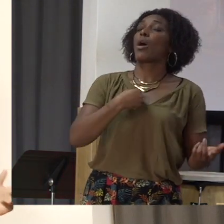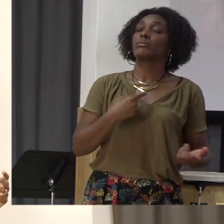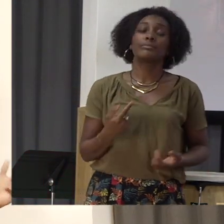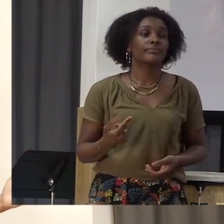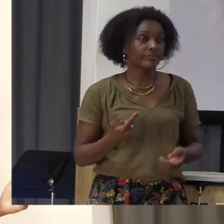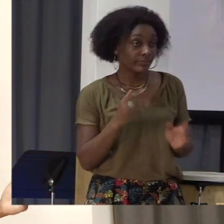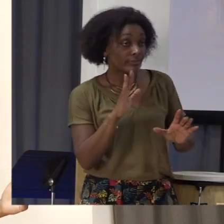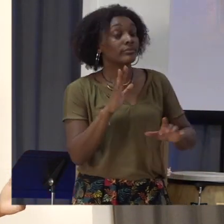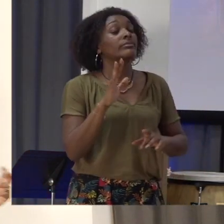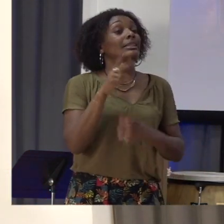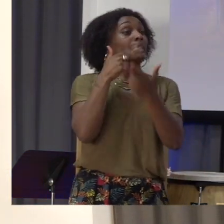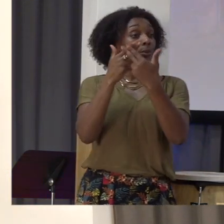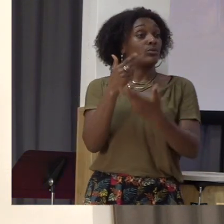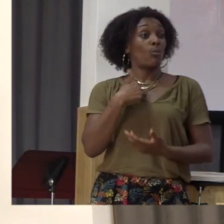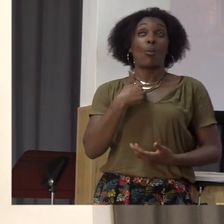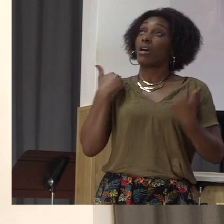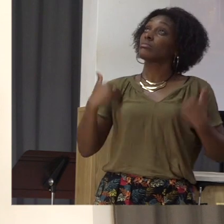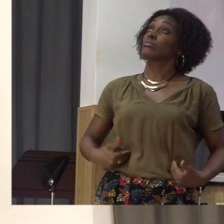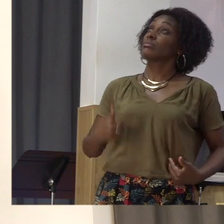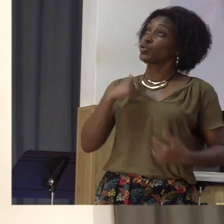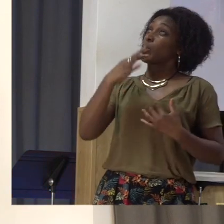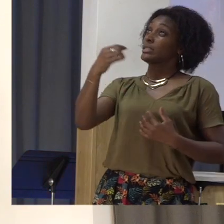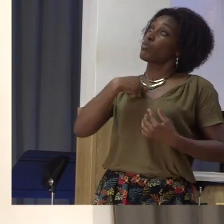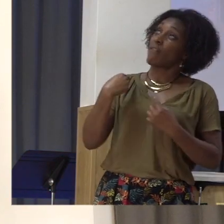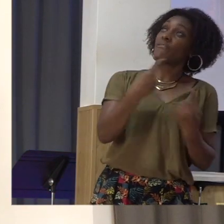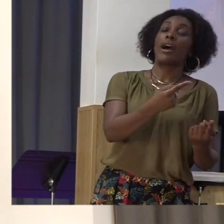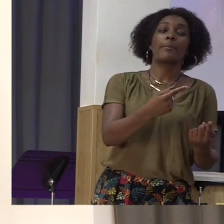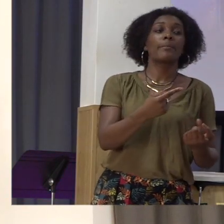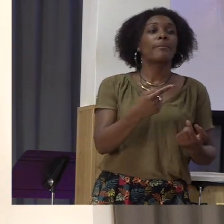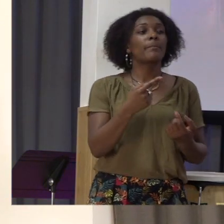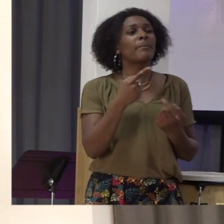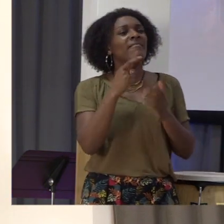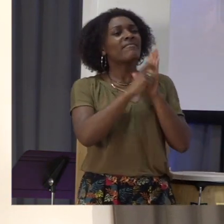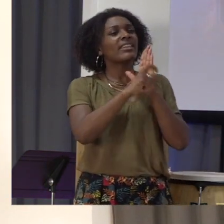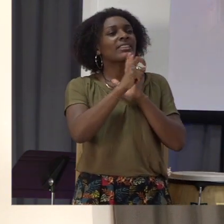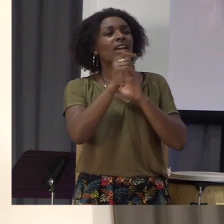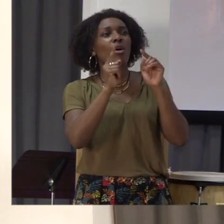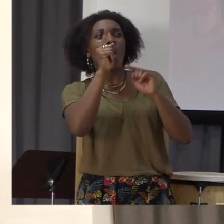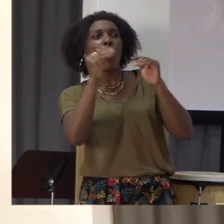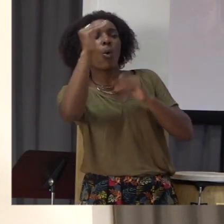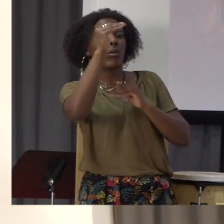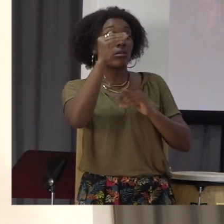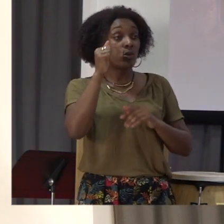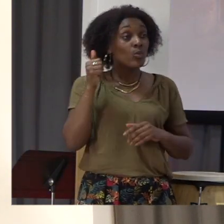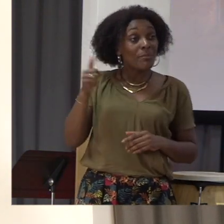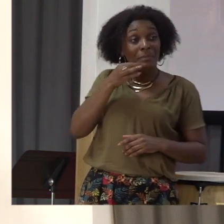réponse de celui qui dit, me voici, quelques versets un peu plus haut, la personne se disait, mes lèvres sont